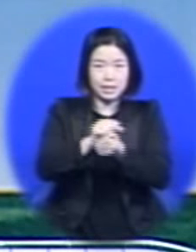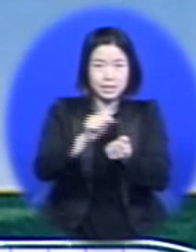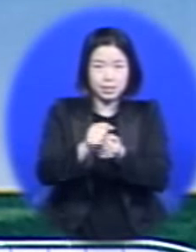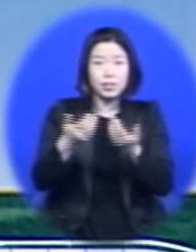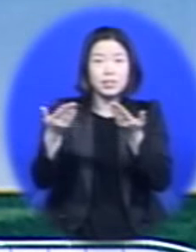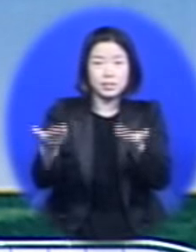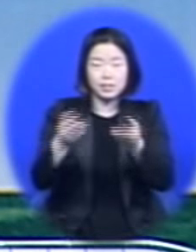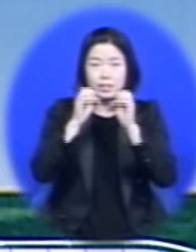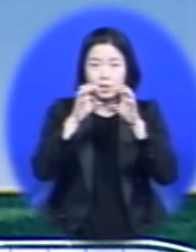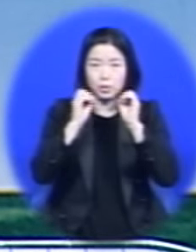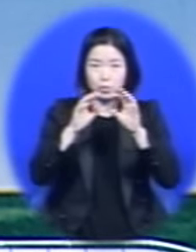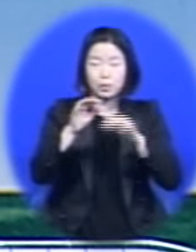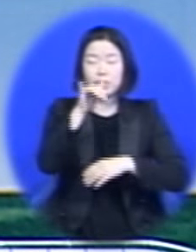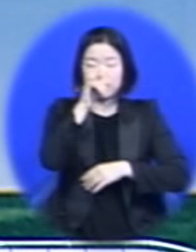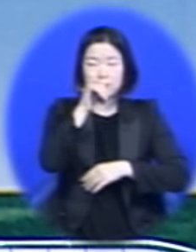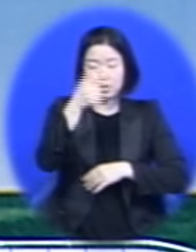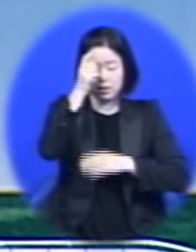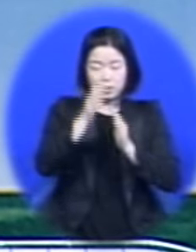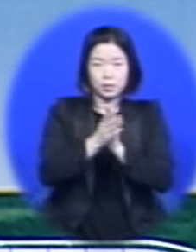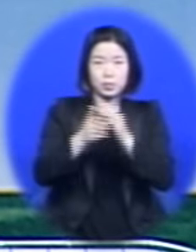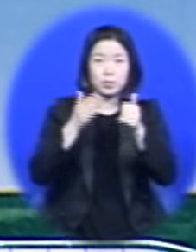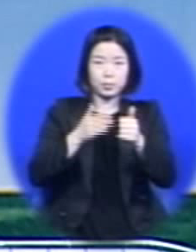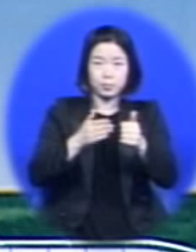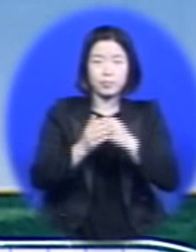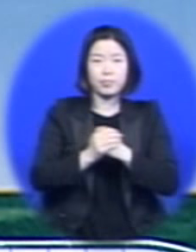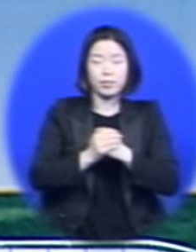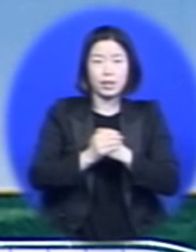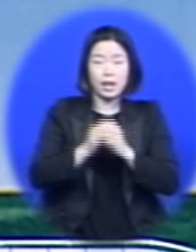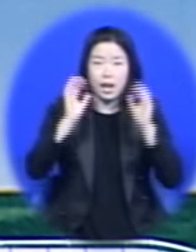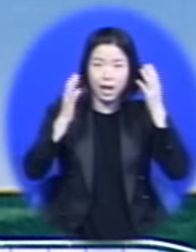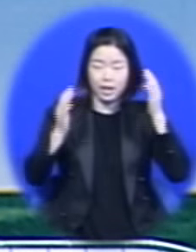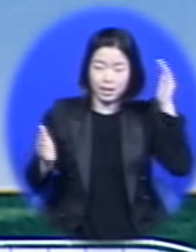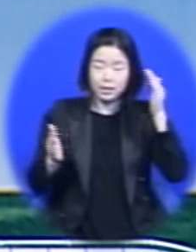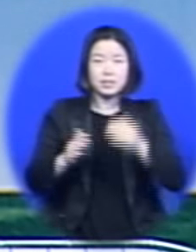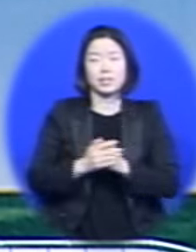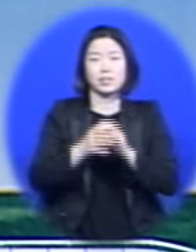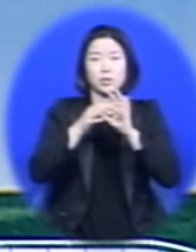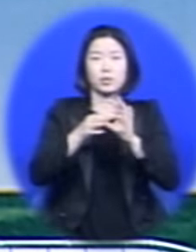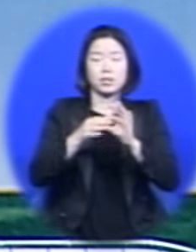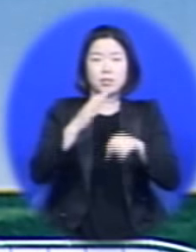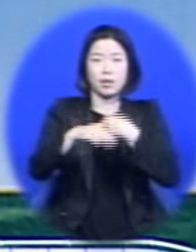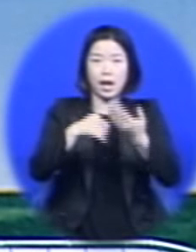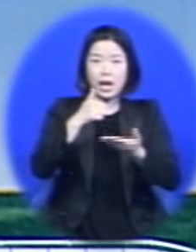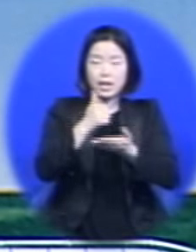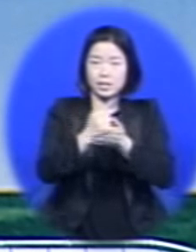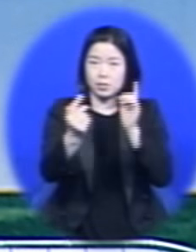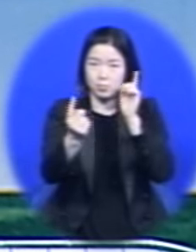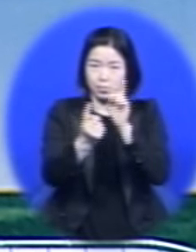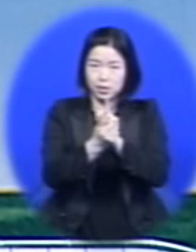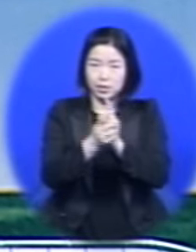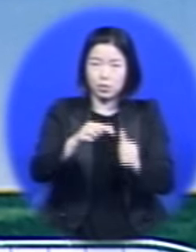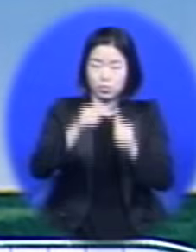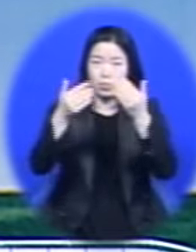됩니다. 기도해 주시기 바랍니다. 그들을 통해서 진짜 하나님의 사랑을 전해받아 구원받는 이들을 위해서,